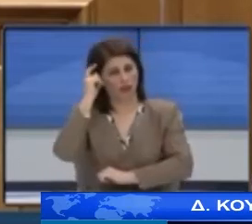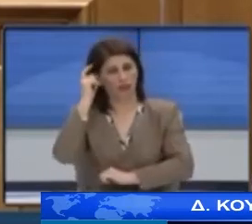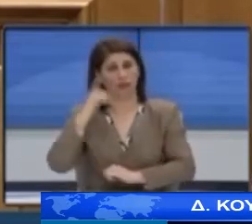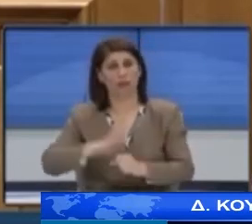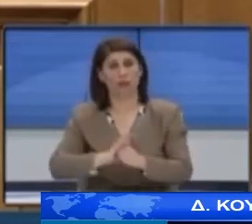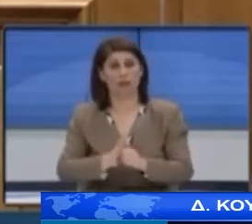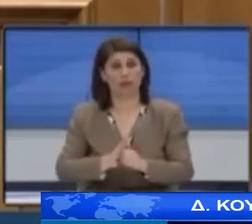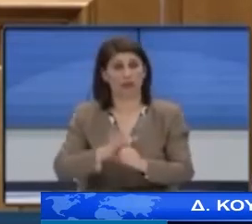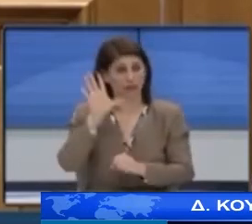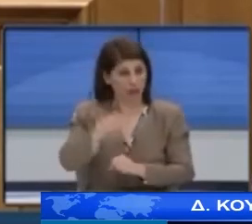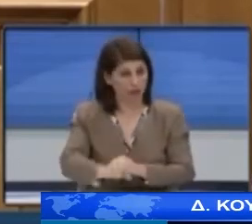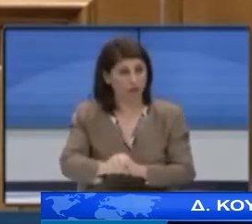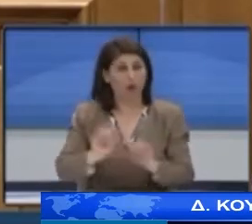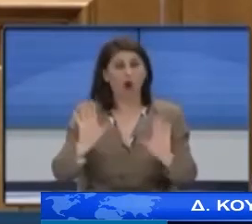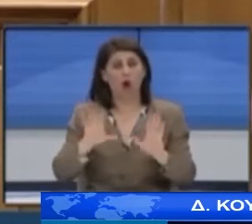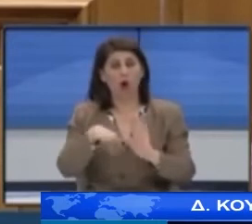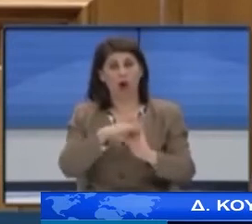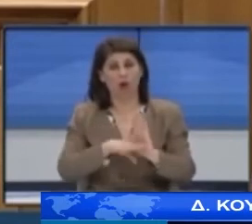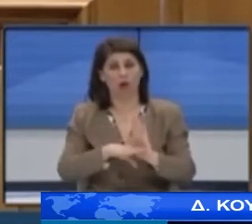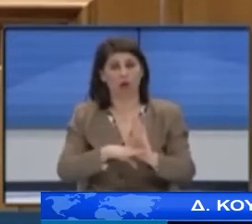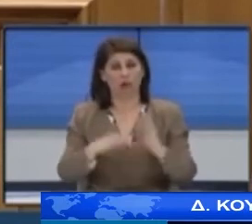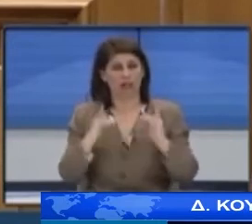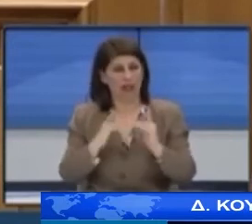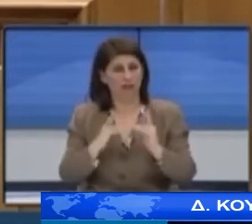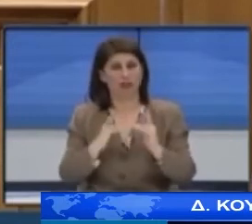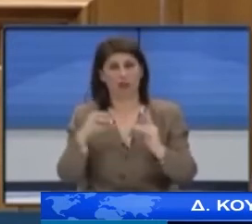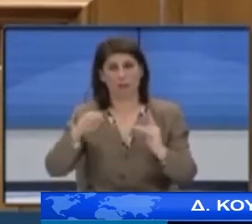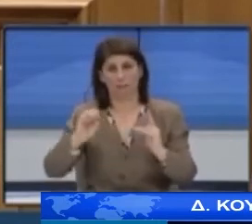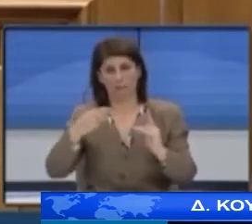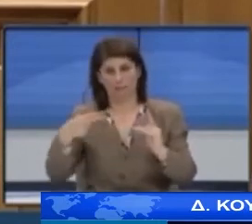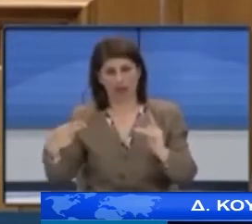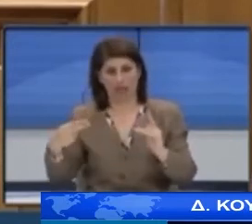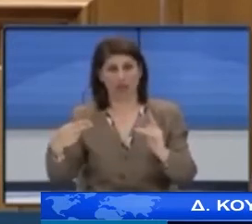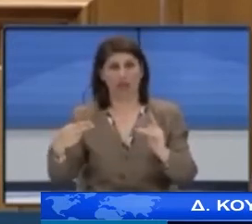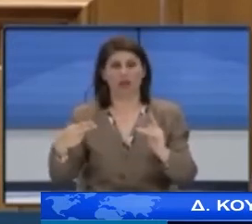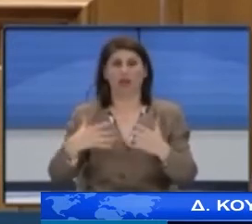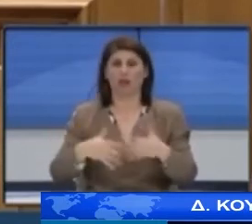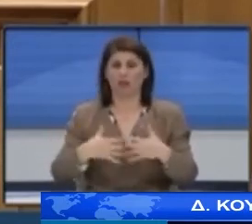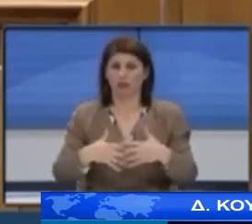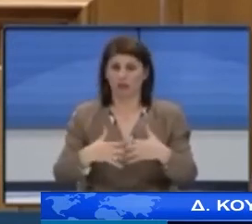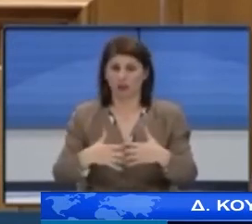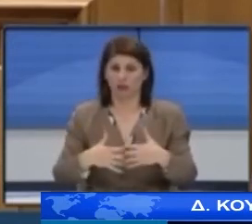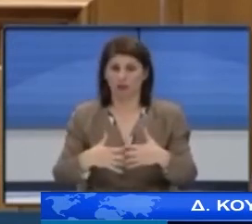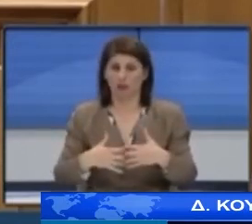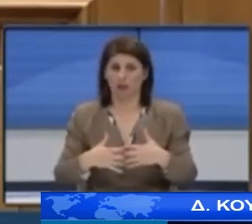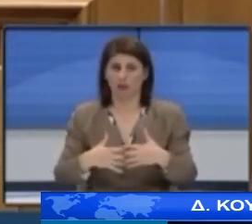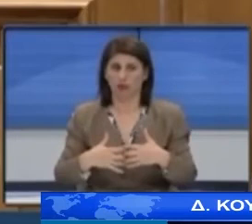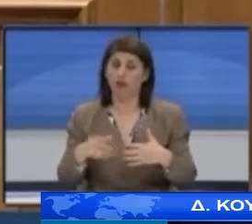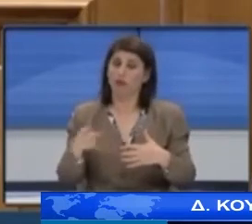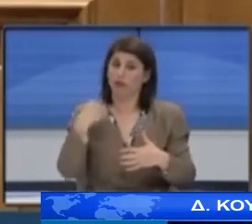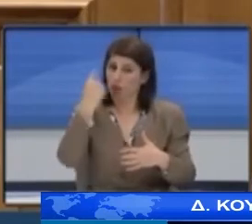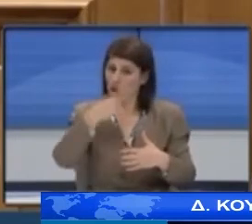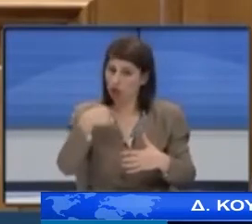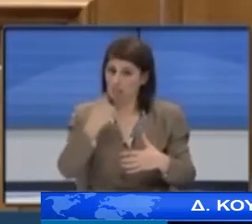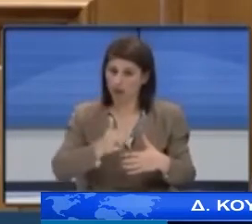υγειονομικών, πλήρη επίταξη ανεφόρων, κλινών, κλινικών, κρεβατιών μεθ, εξοπλισμού εργαστηρίων και